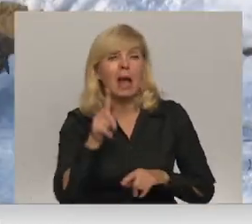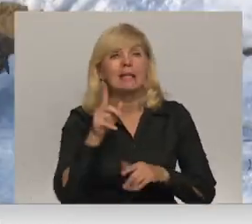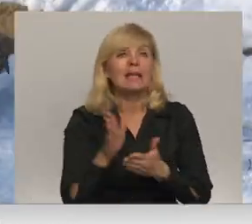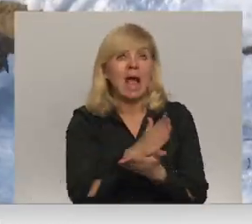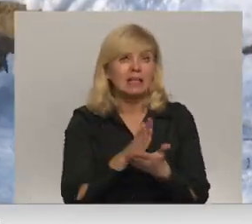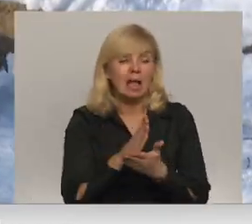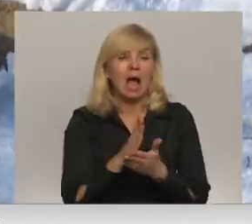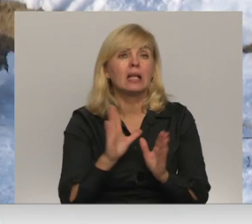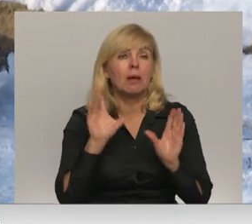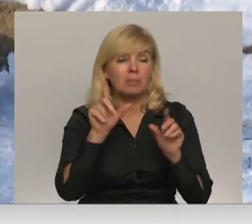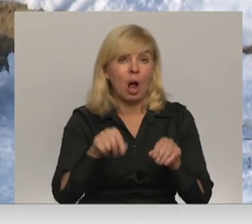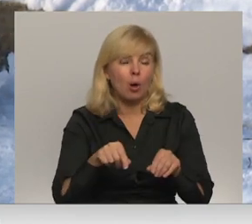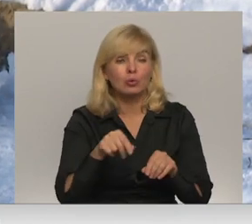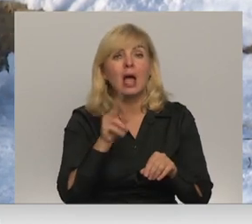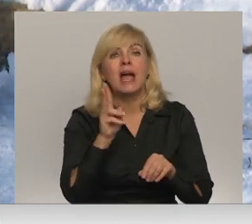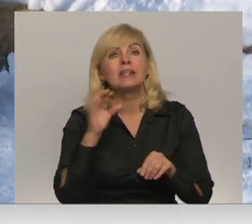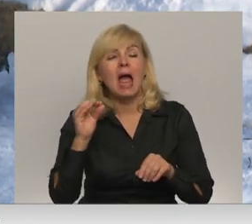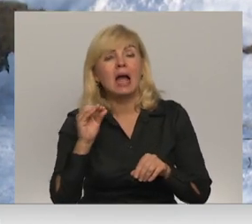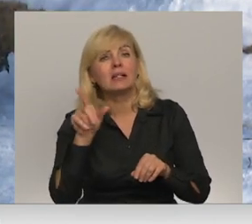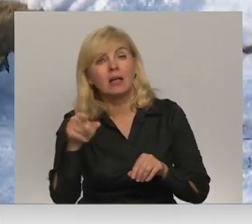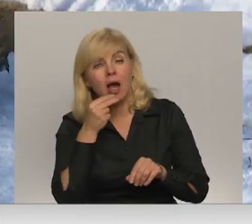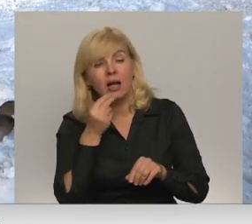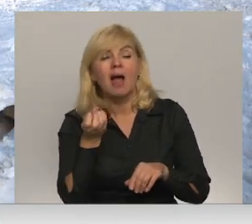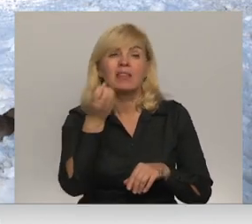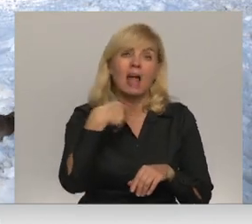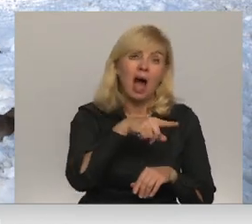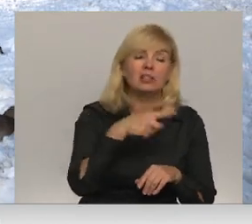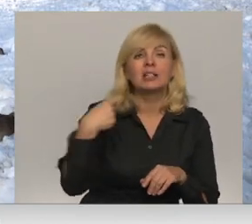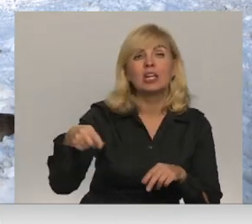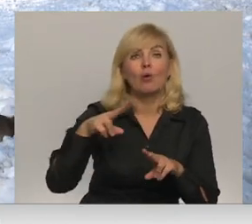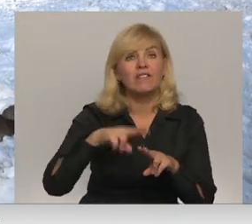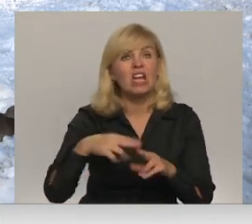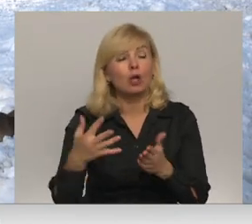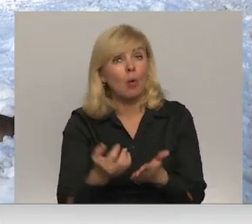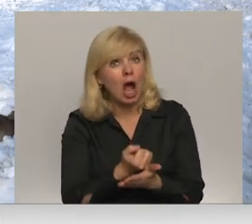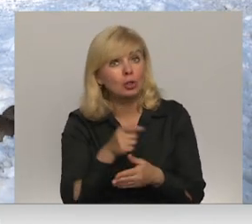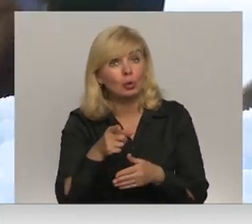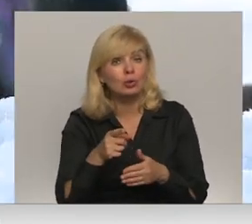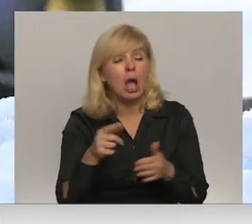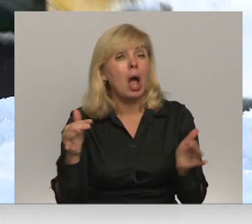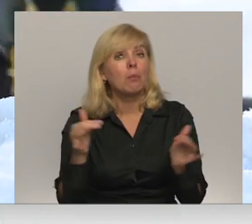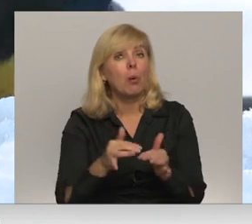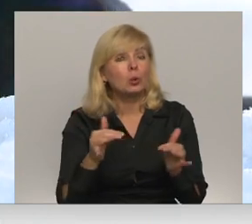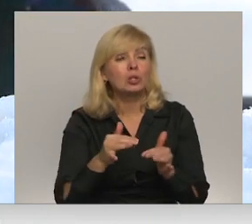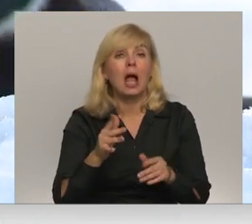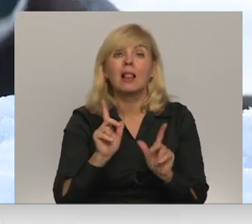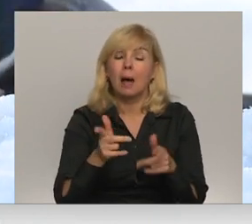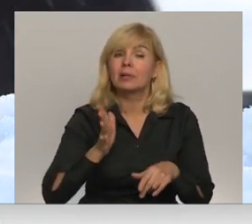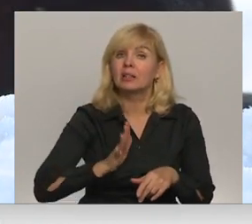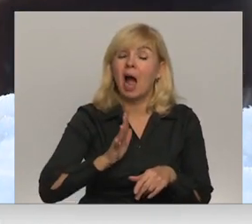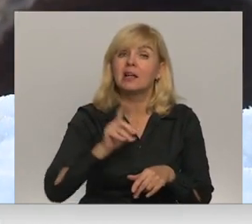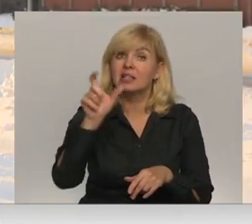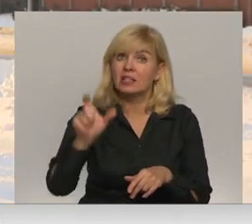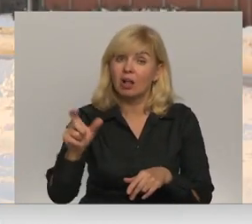daļa lido pusdienot uz Ķengaragu, daļa dodas uz dārziņiem, vēl daļa citu vietu. Tur, kur tās pulcējas, tās labprāt gaidīs cilvēkus ar